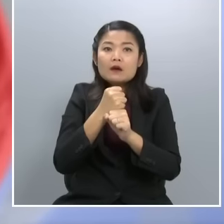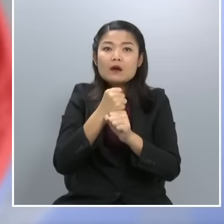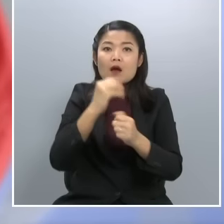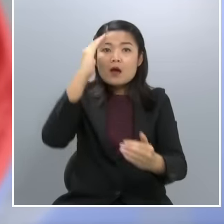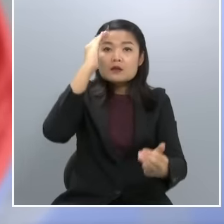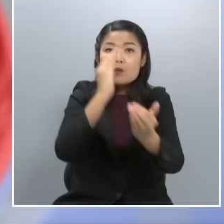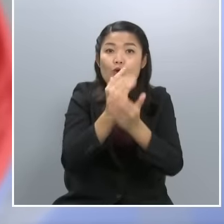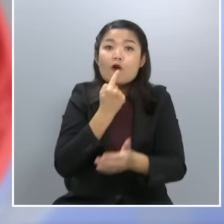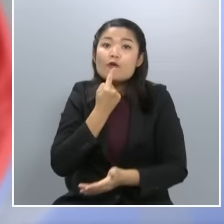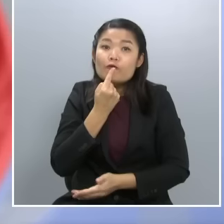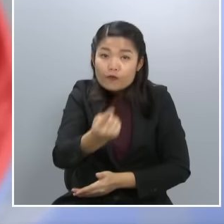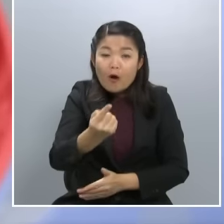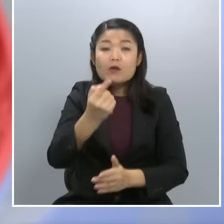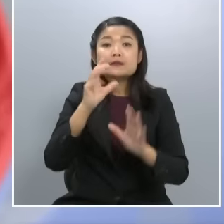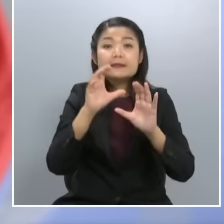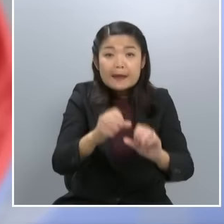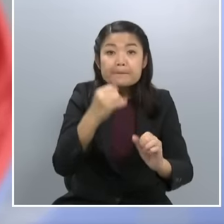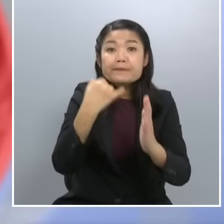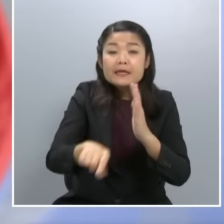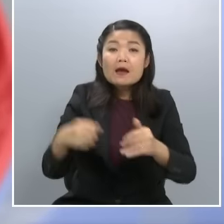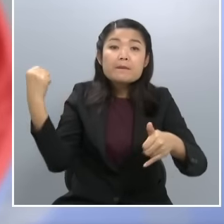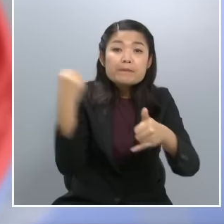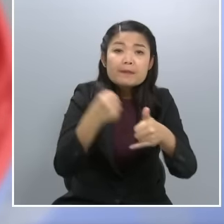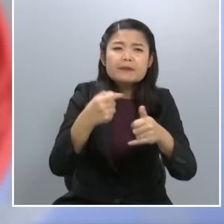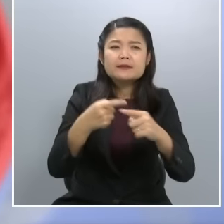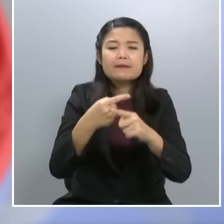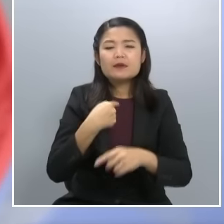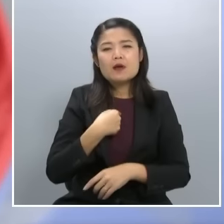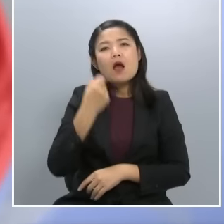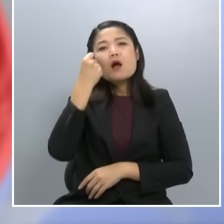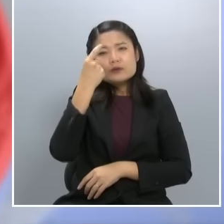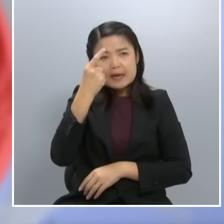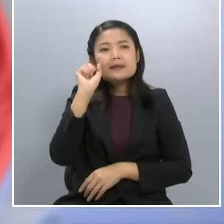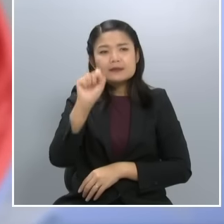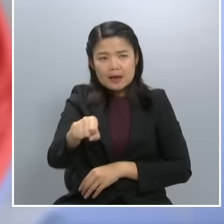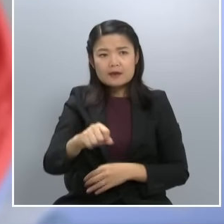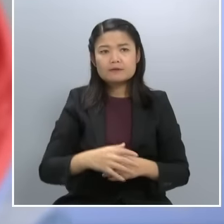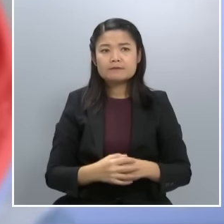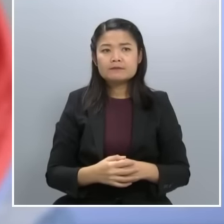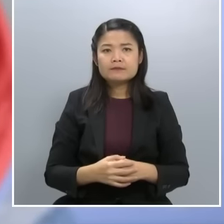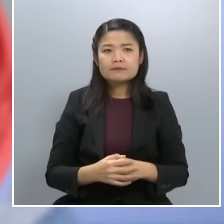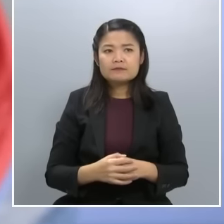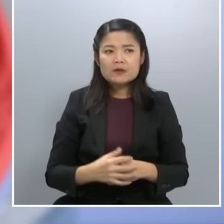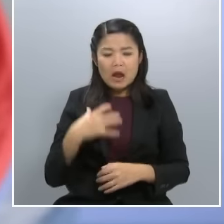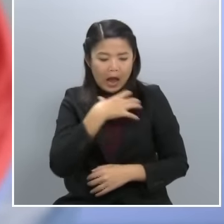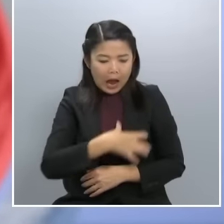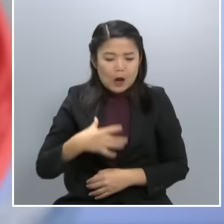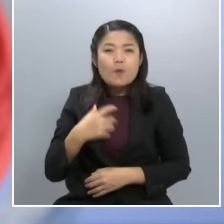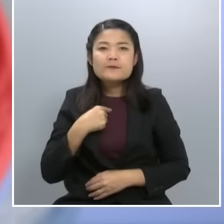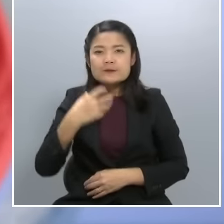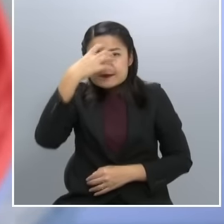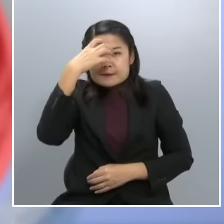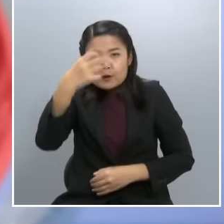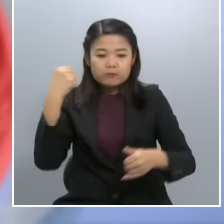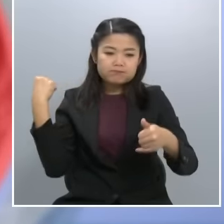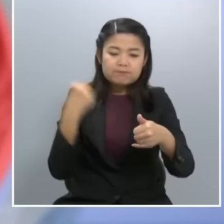กล่าวหาทำรยร่างกายคืออันนี้เราเข้าใจนะการที่ไปใช้เอ่ออารมณ์แล้วก็ใช้กำลังไปทำร้ายร่าง